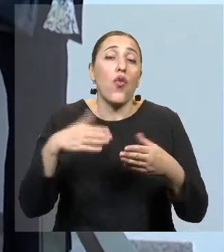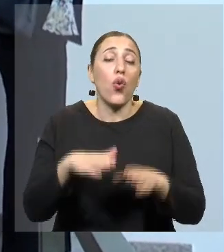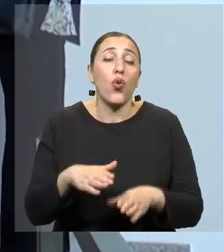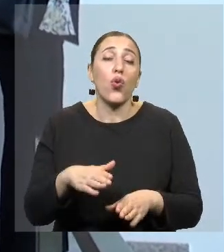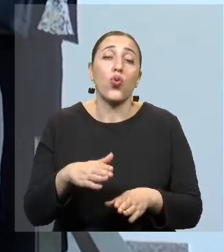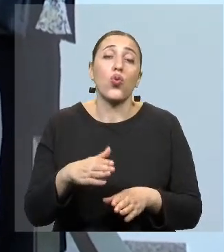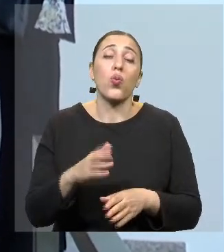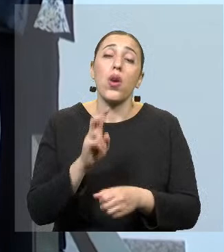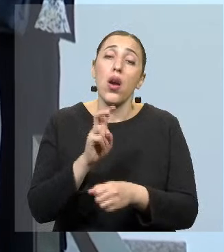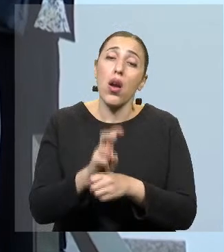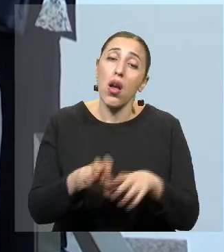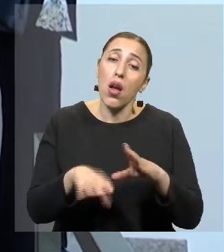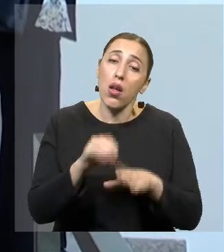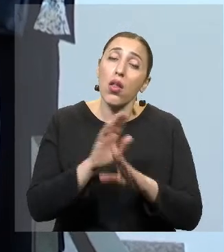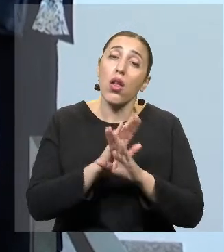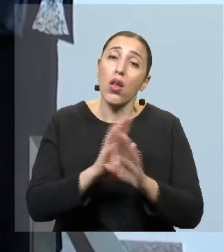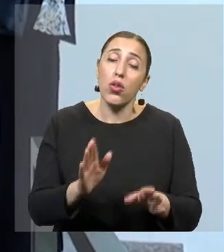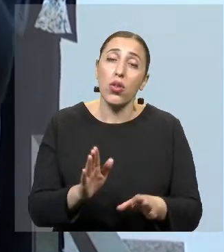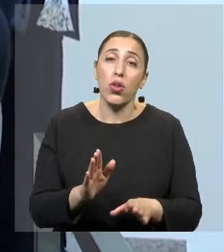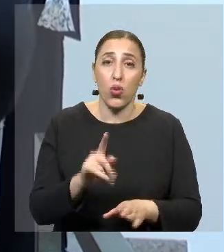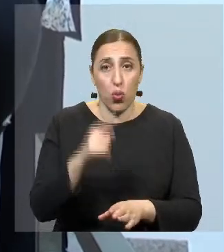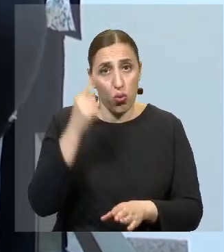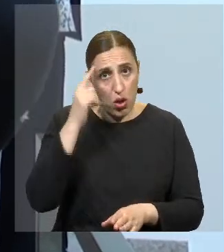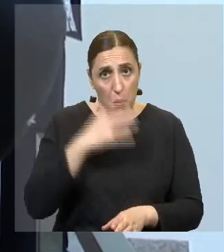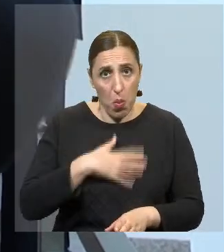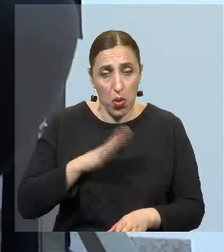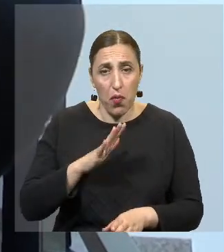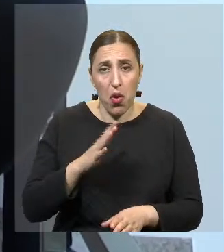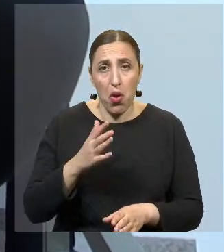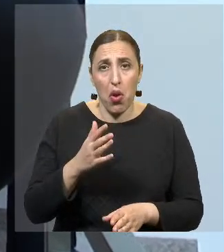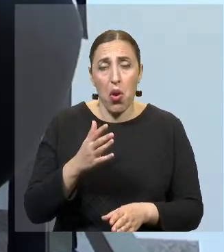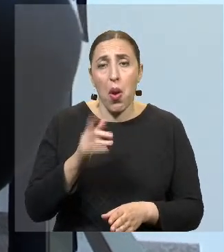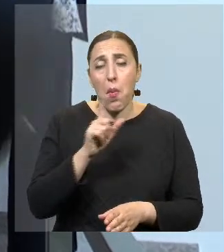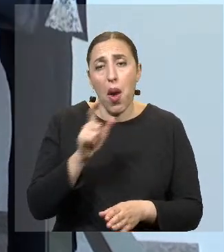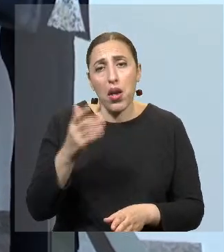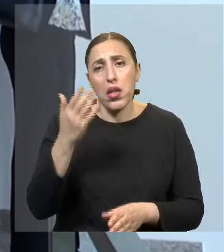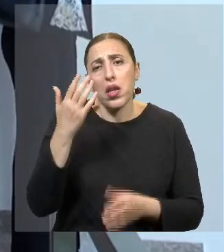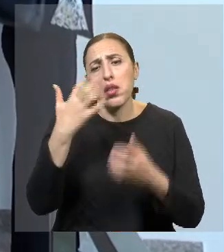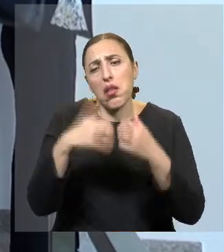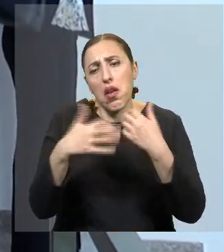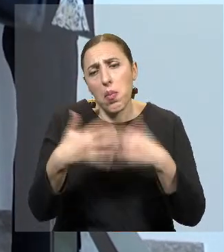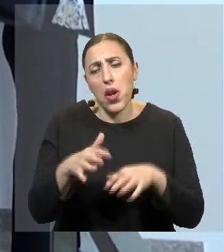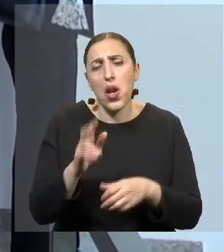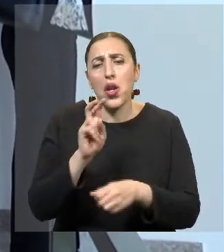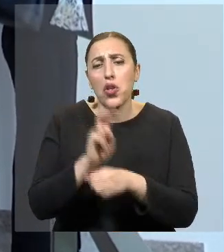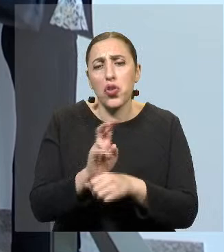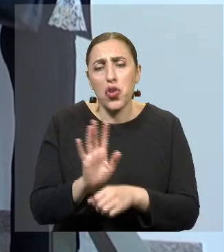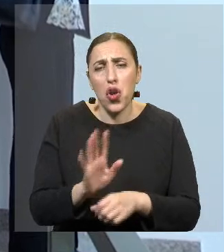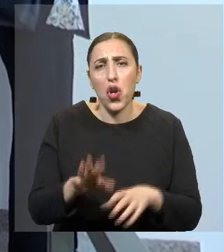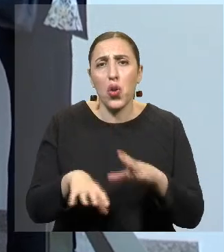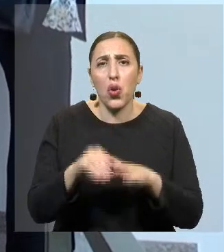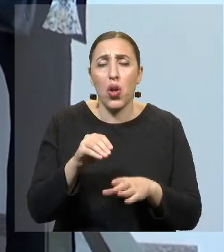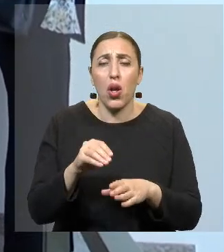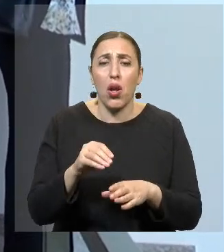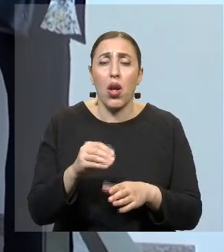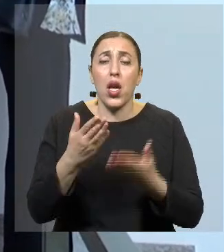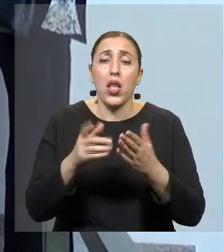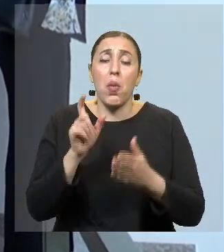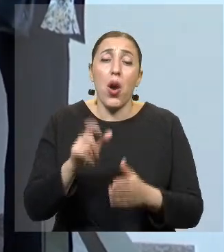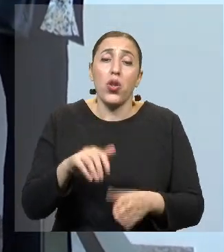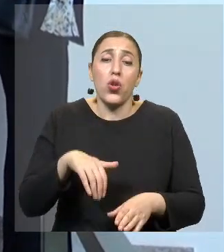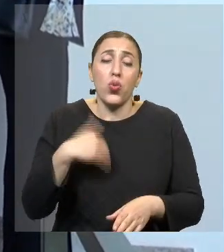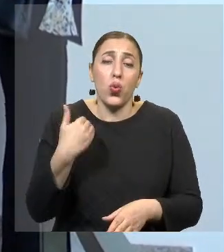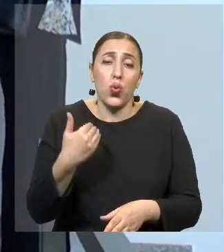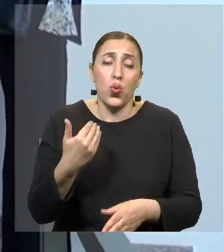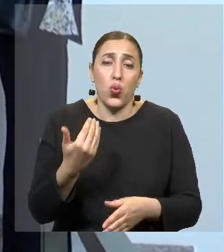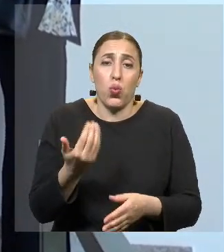Ինչ առում, որ պետք է մտահոքի։ Չեն գնում ընդրության, չի հետաքր գնում ընդրությունների։ Համեն տիշը համարալ են, որ պետք չի որ գնանում ընդրությունների,